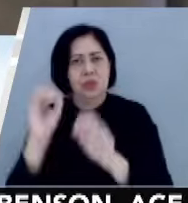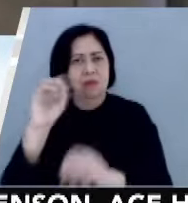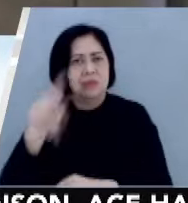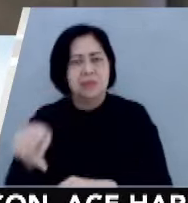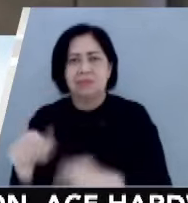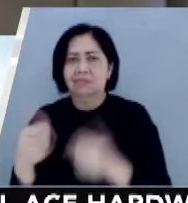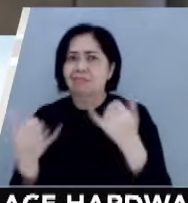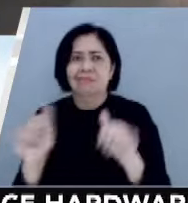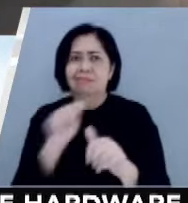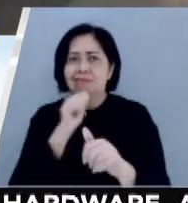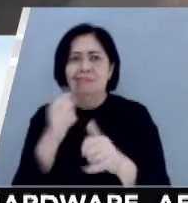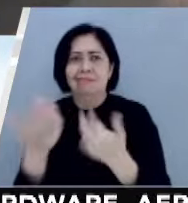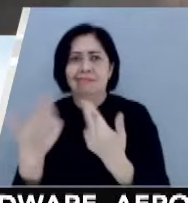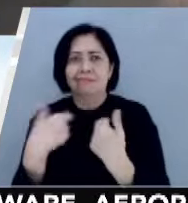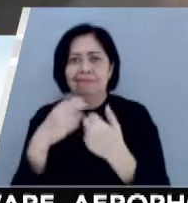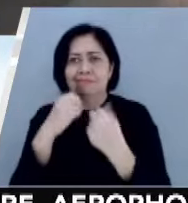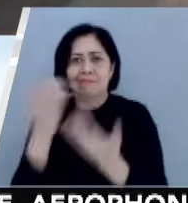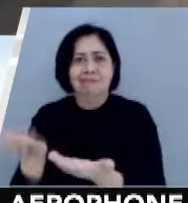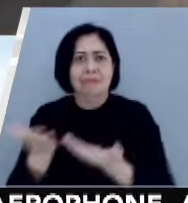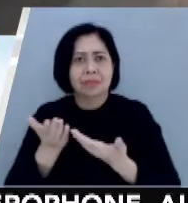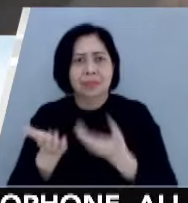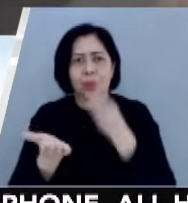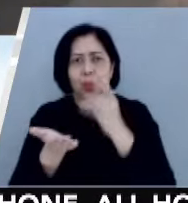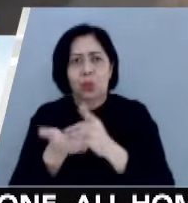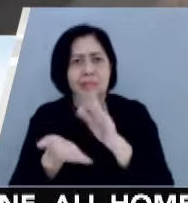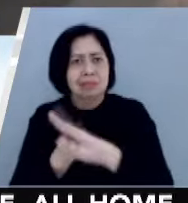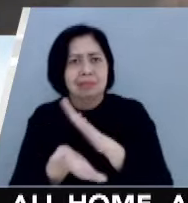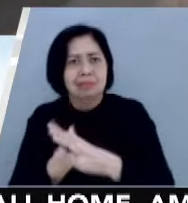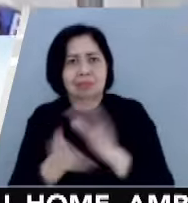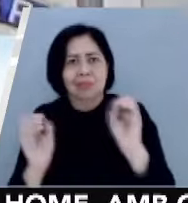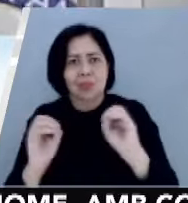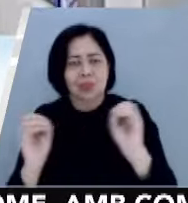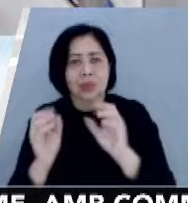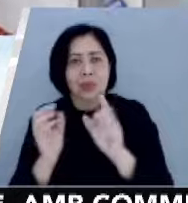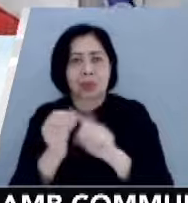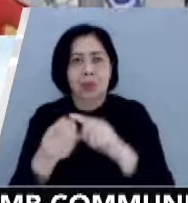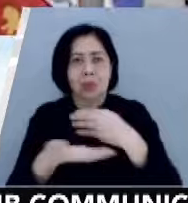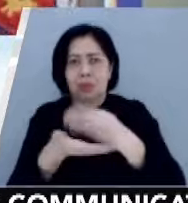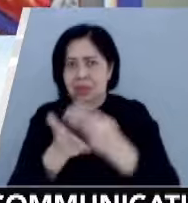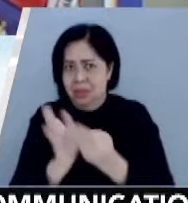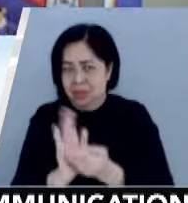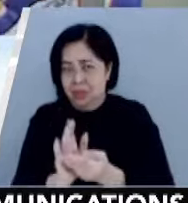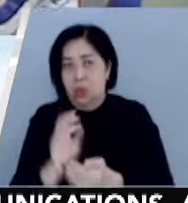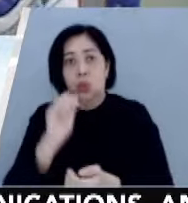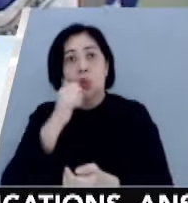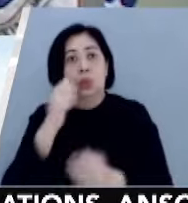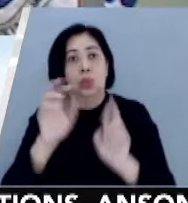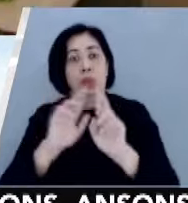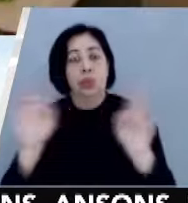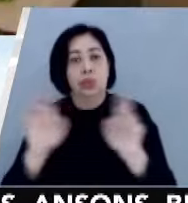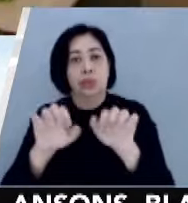ito nagsusimiti ng dokumento tungkol sa hinihinging budget. Bukas nakatakdang simula ng plenary